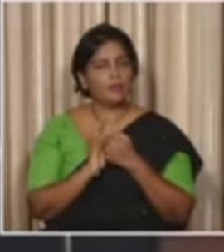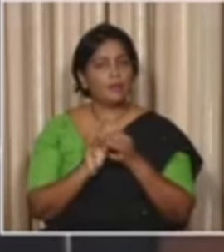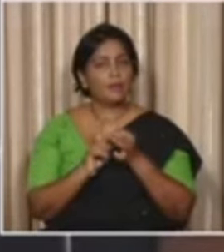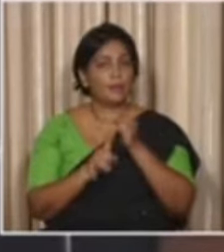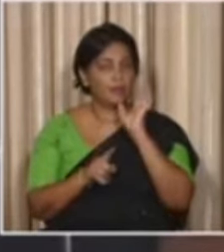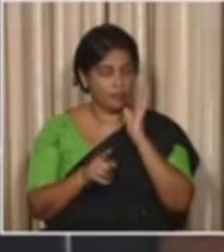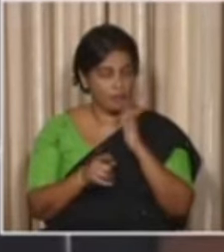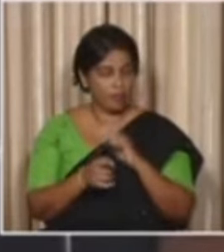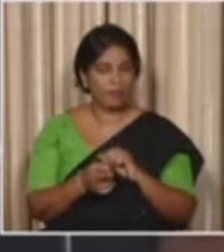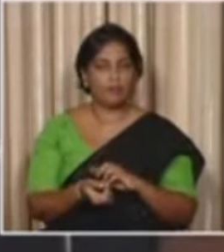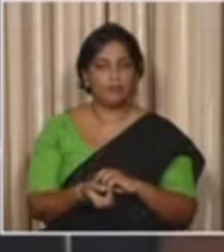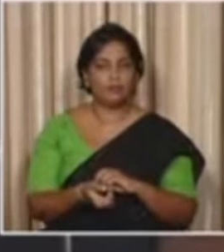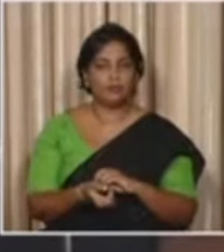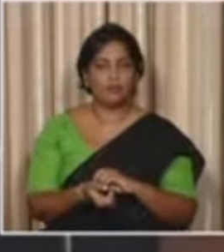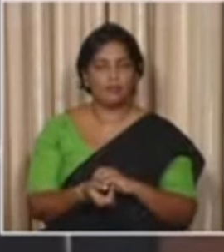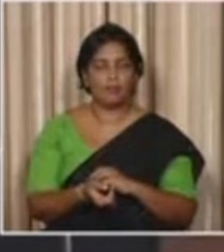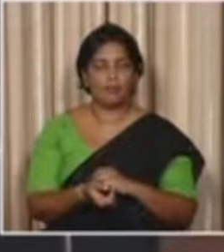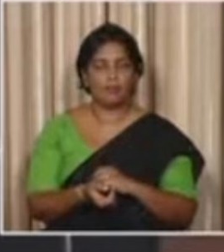සභාපතිතුමනි,